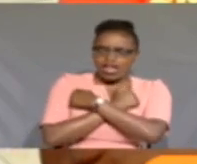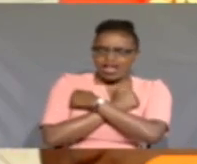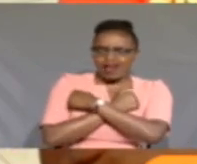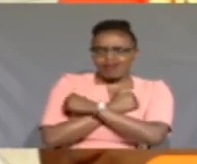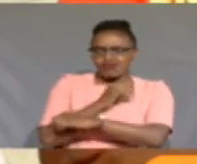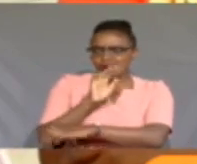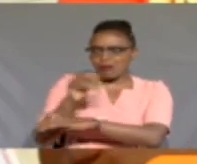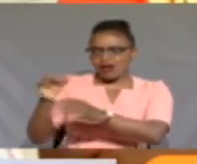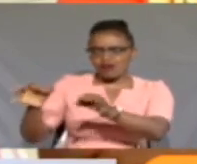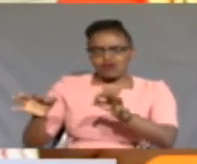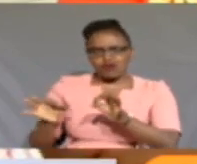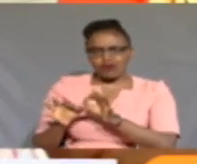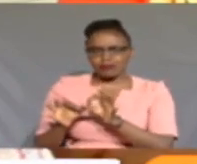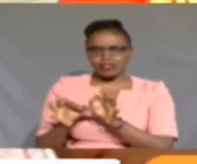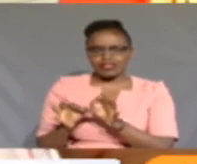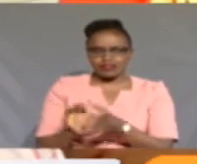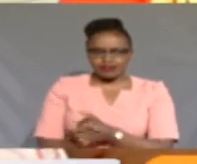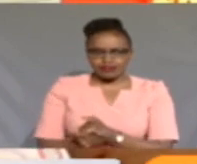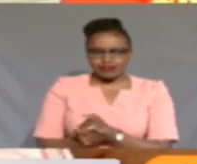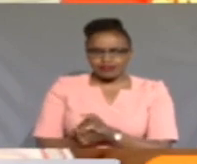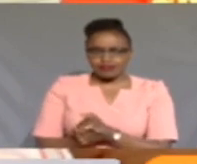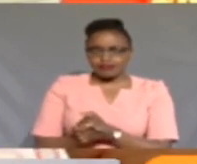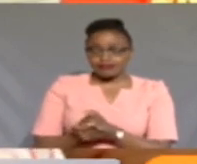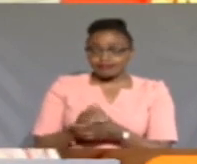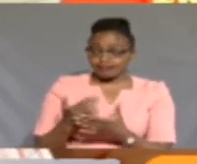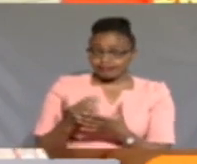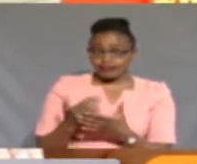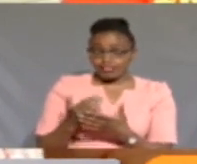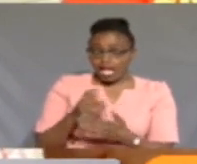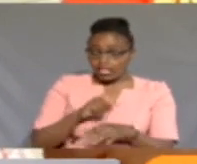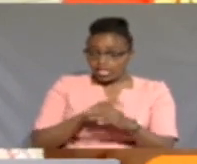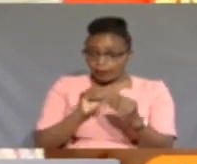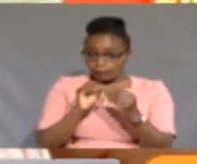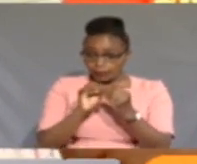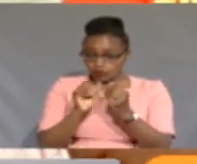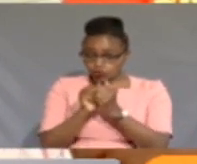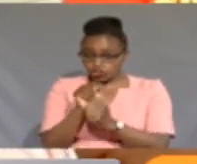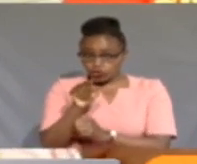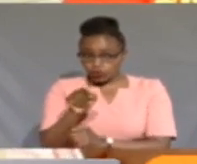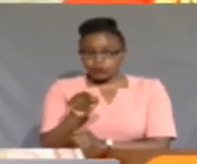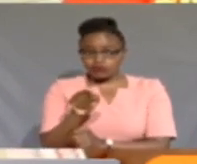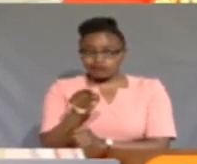wake, hata watu wa nyumbani akikutana na wewe